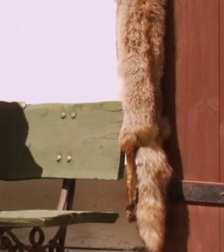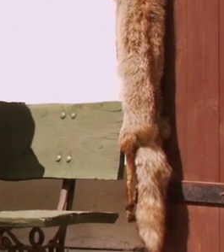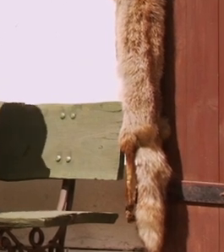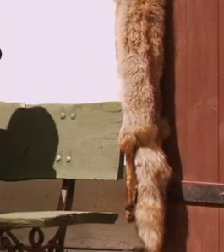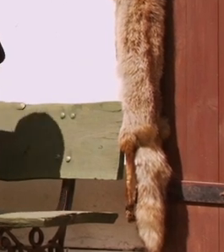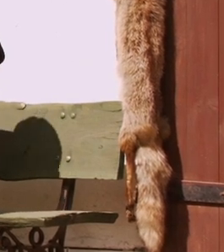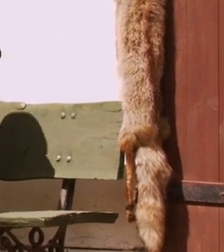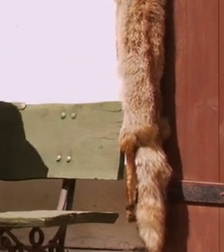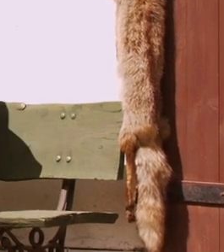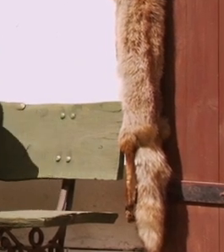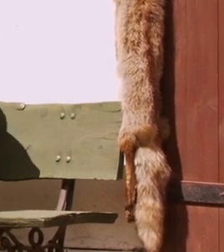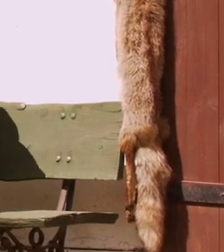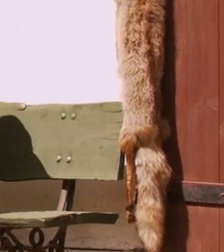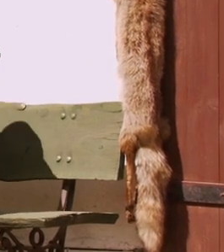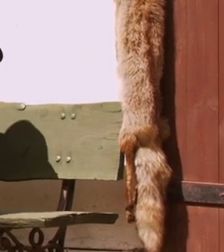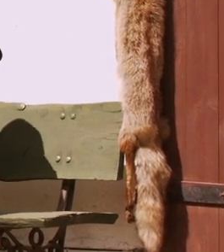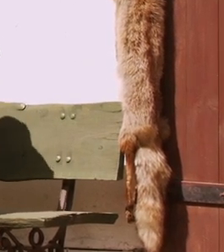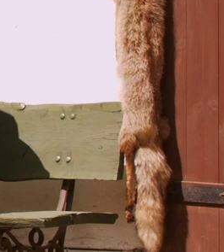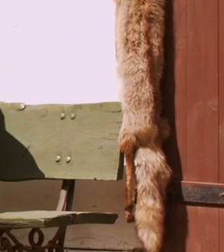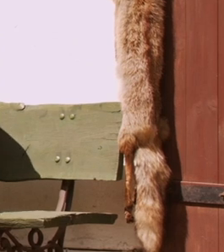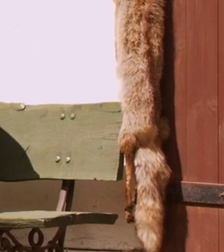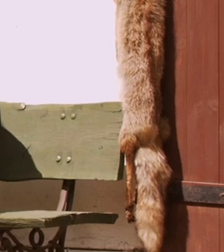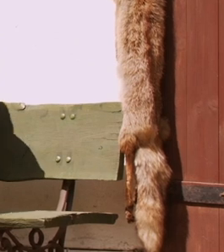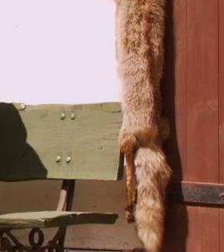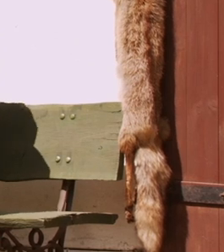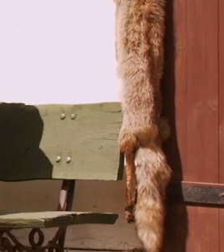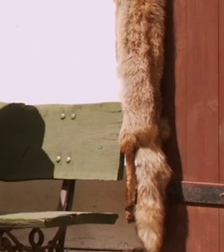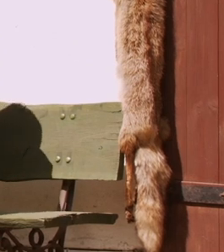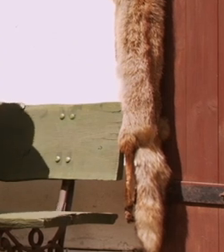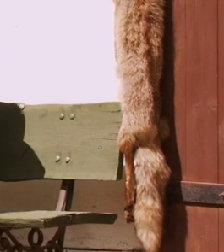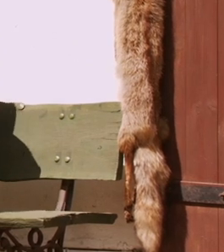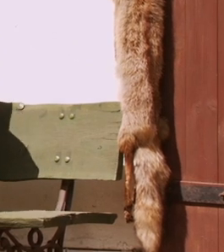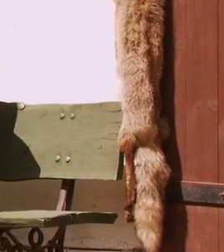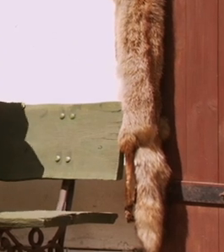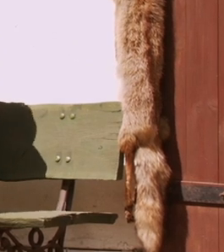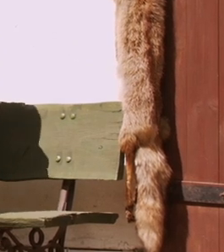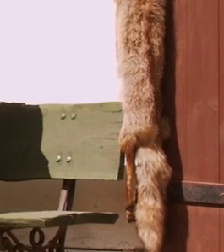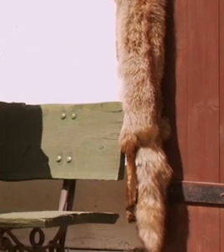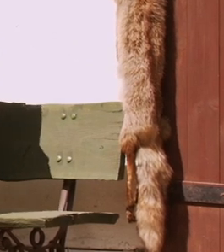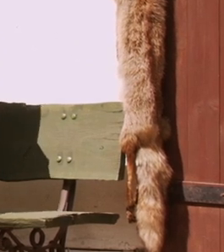Tam w kraju dalekam czużaja mnie nie nużna.